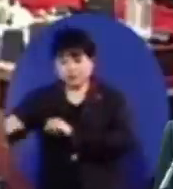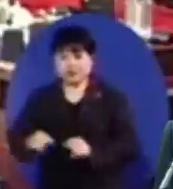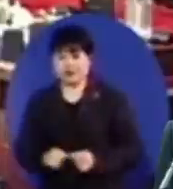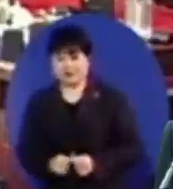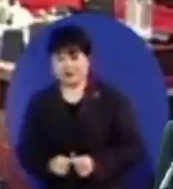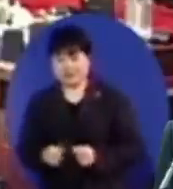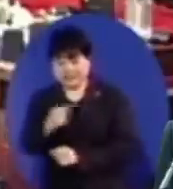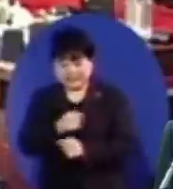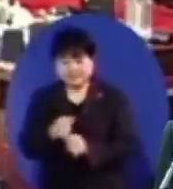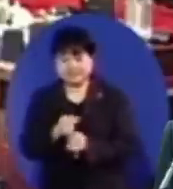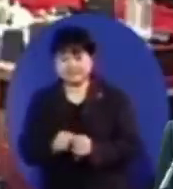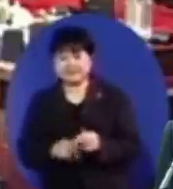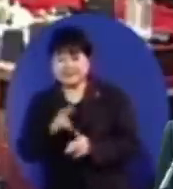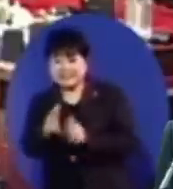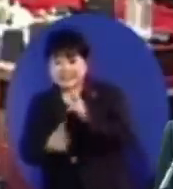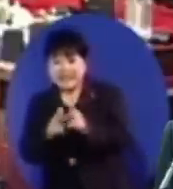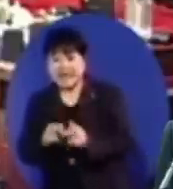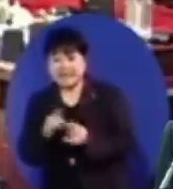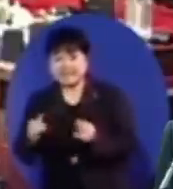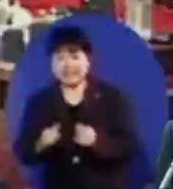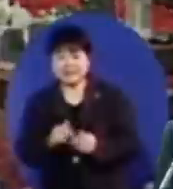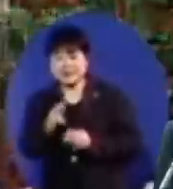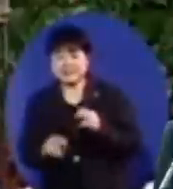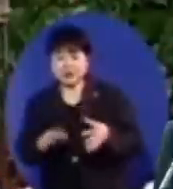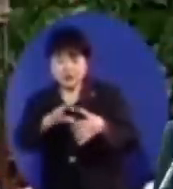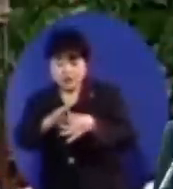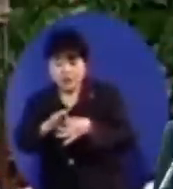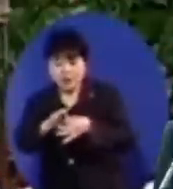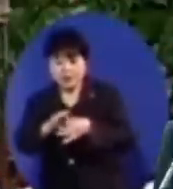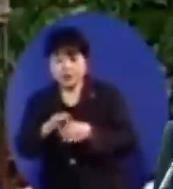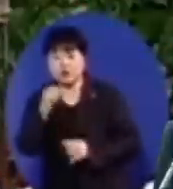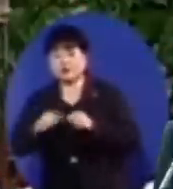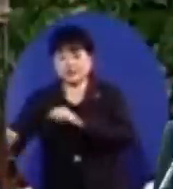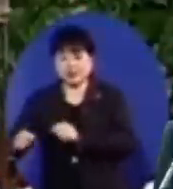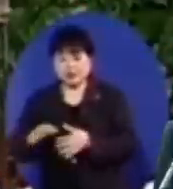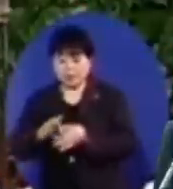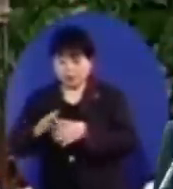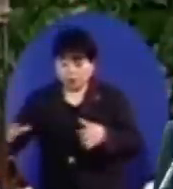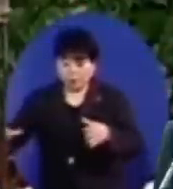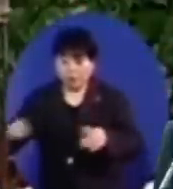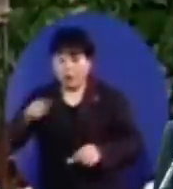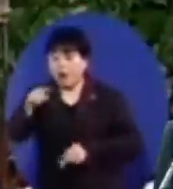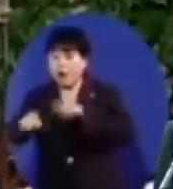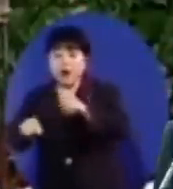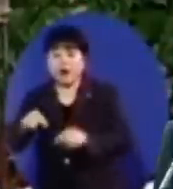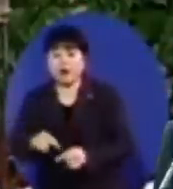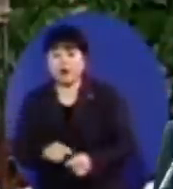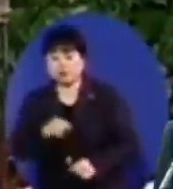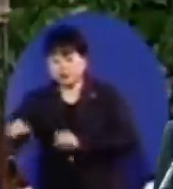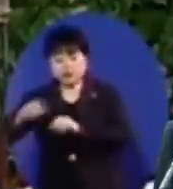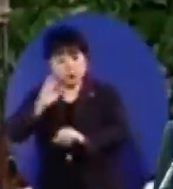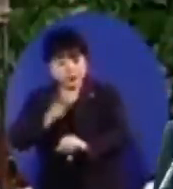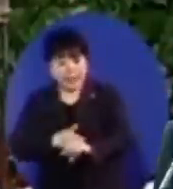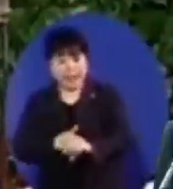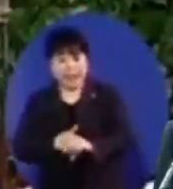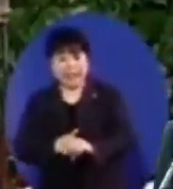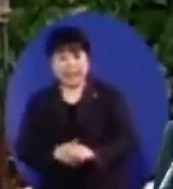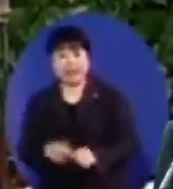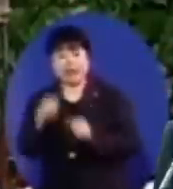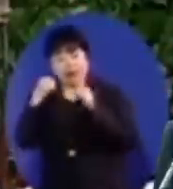화차가 다 끌려가요. 그러나 기관차에서 떨어지면 그 자리에 주저앉아서 세워라